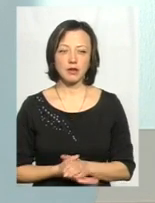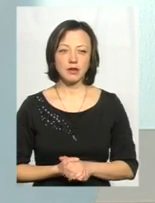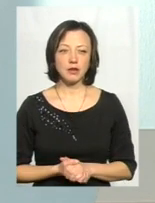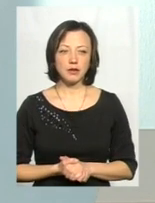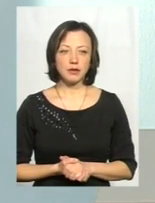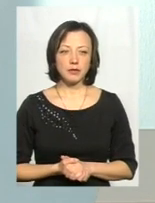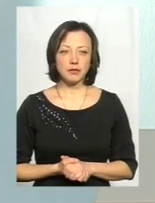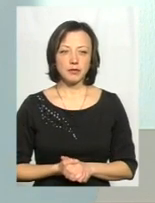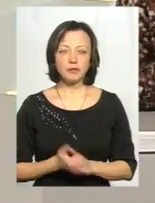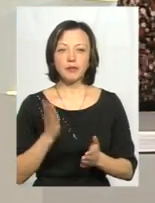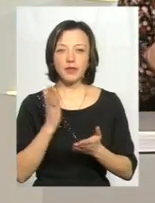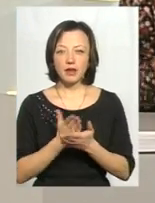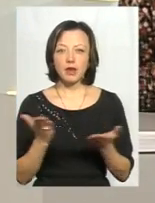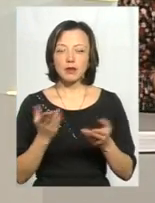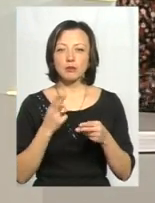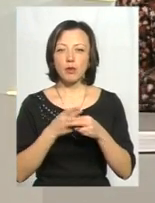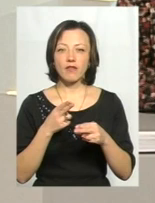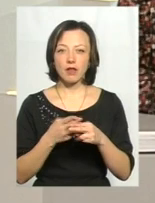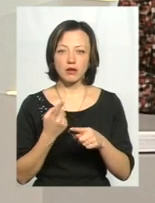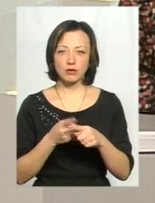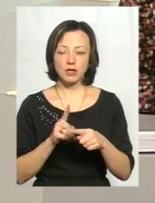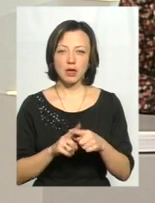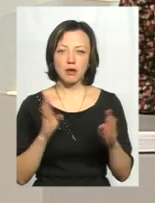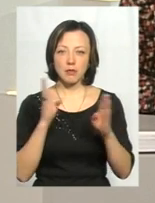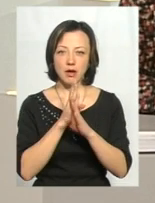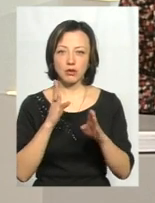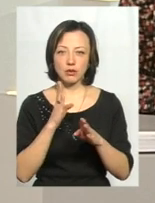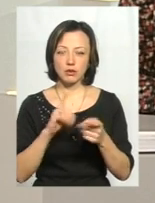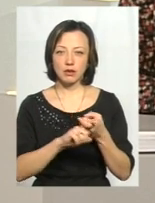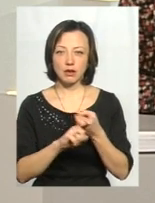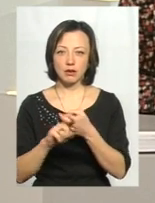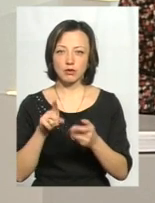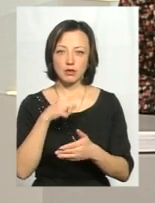захворювання. А є якась профілактика до цієї метеочутливості?